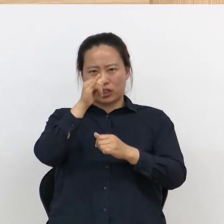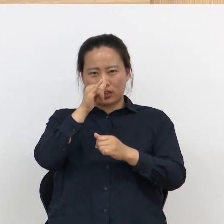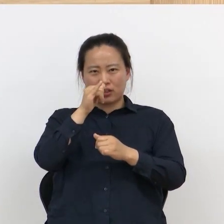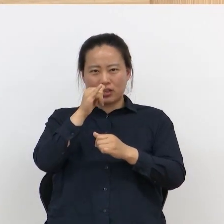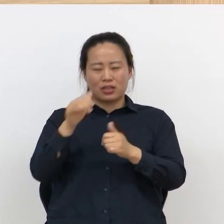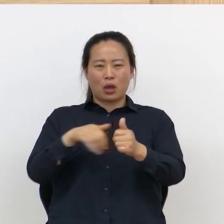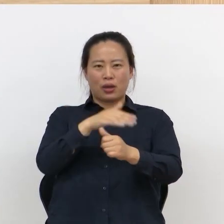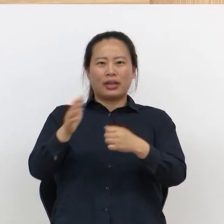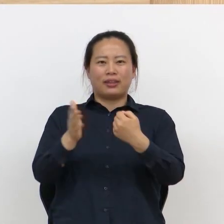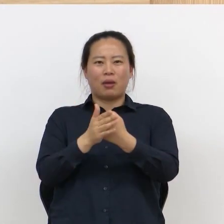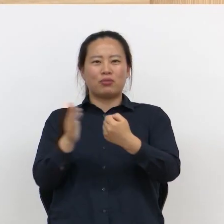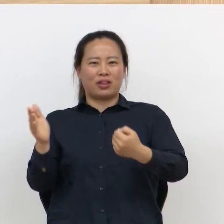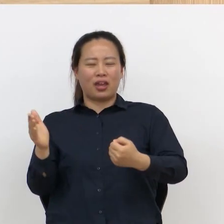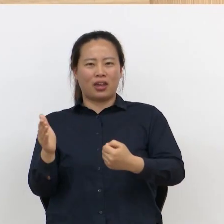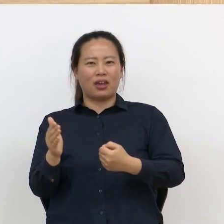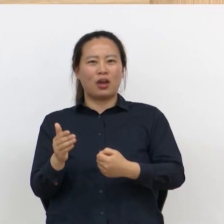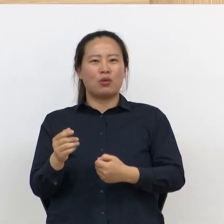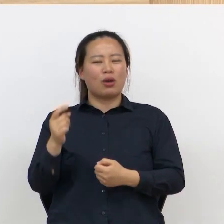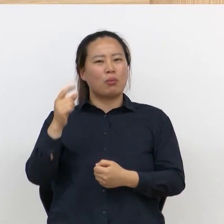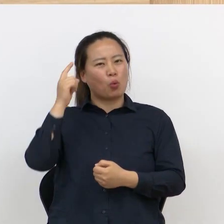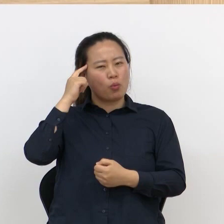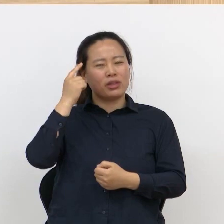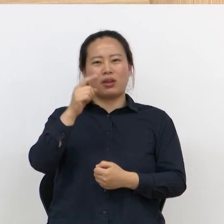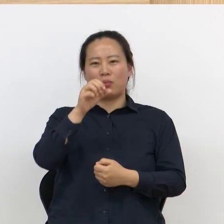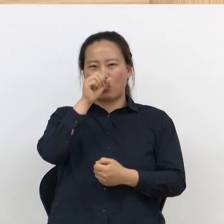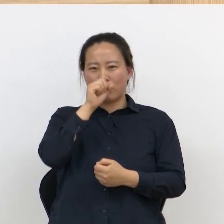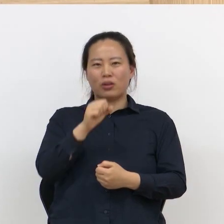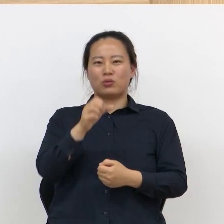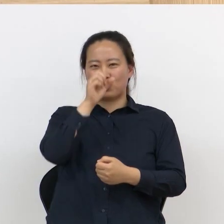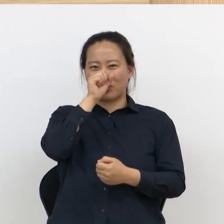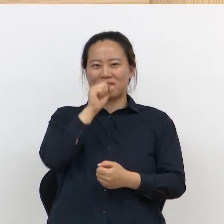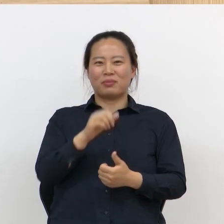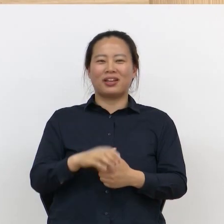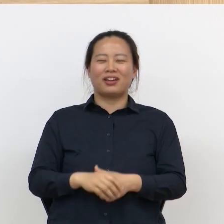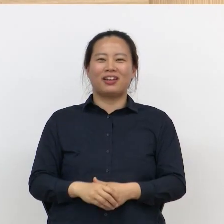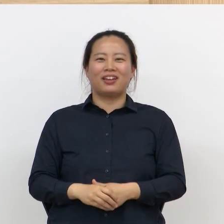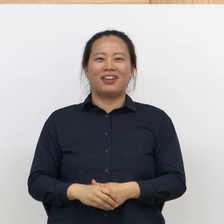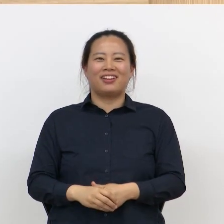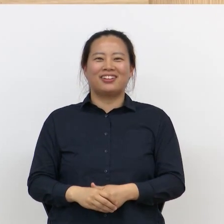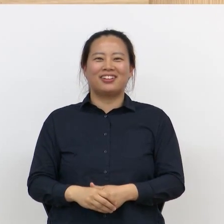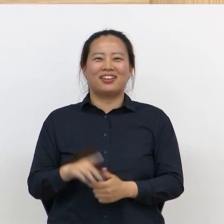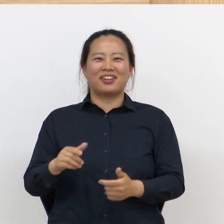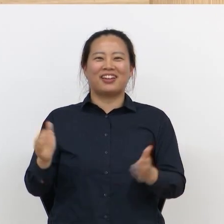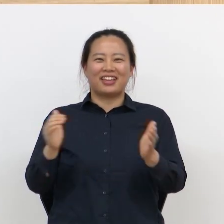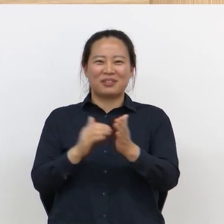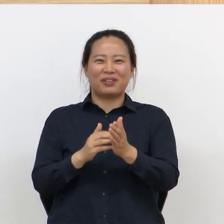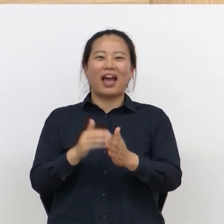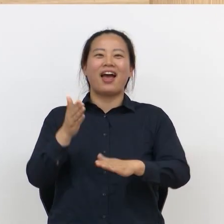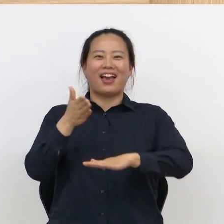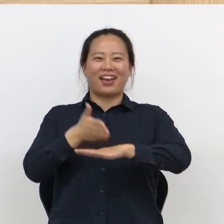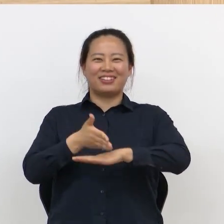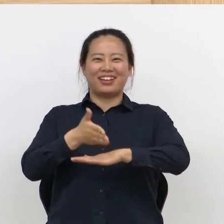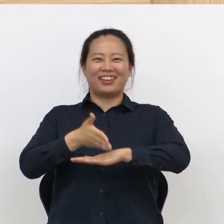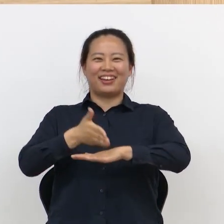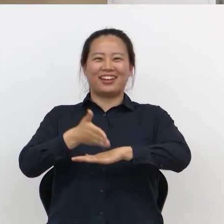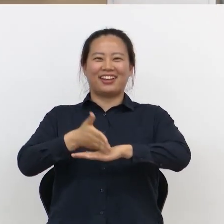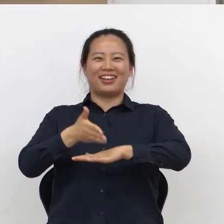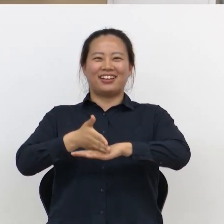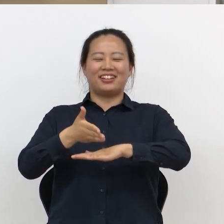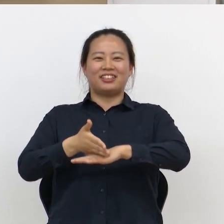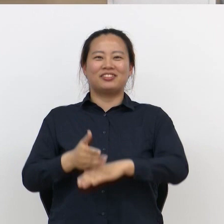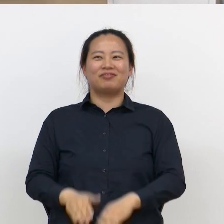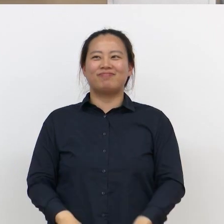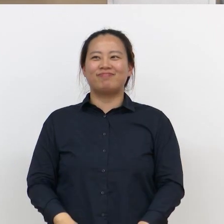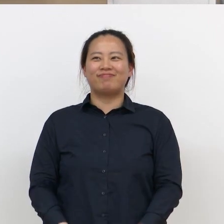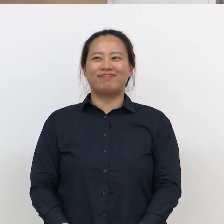충분히 고려해봐야 될 그런 방법이라고 생각을 합니다. 예, 제 말씀이 여기까지입니다. 감사합니다. 예,